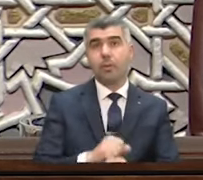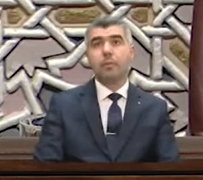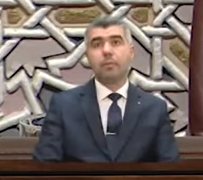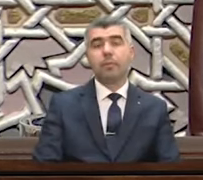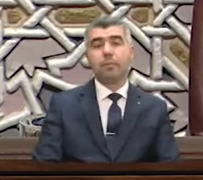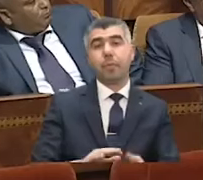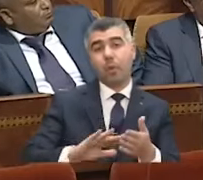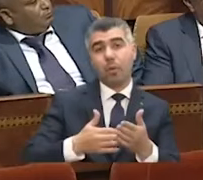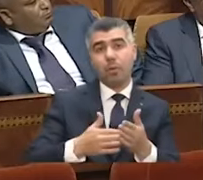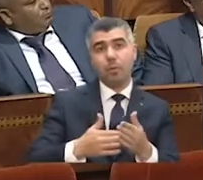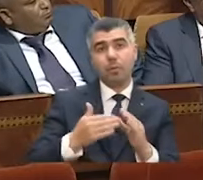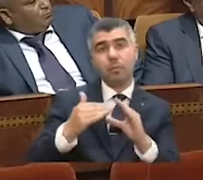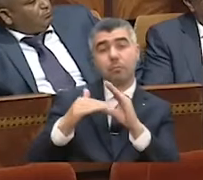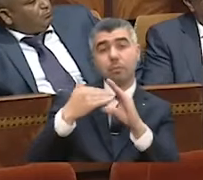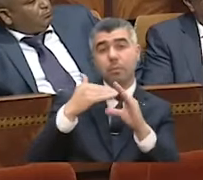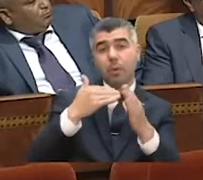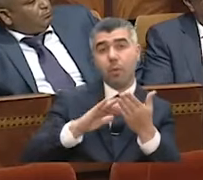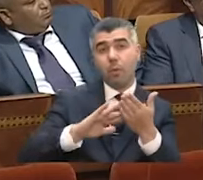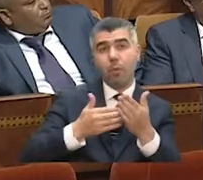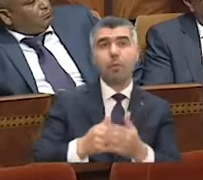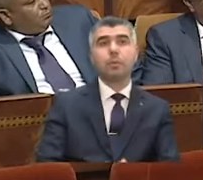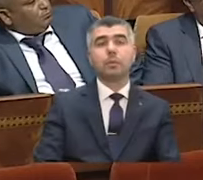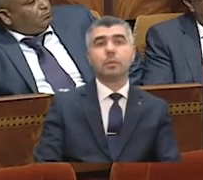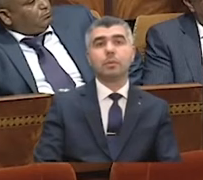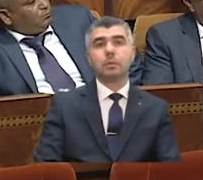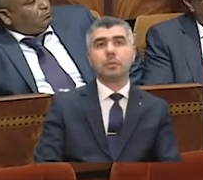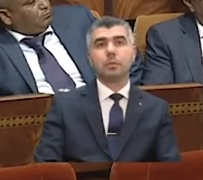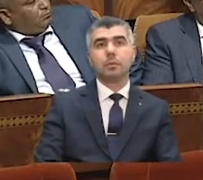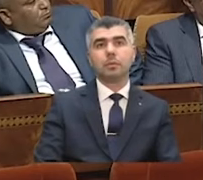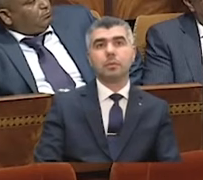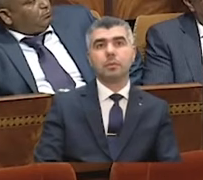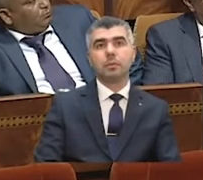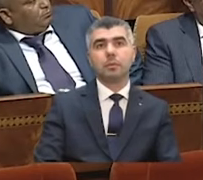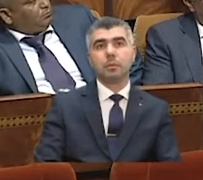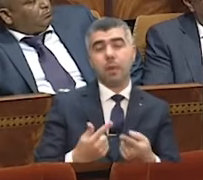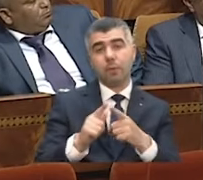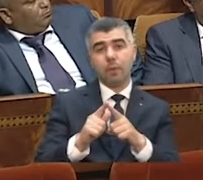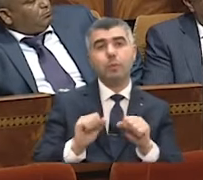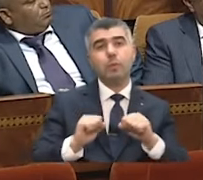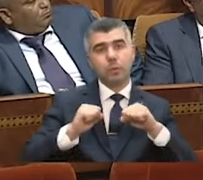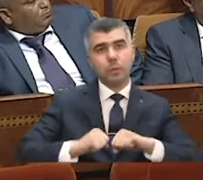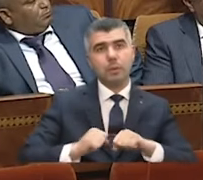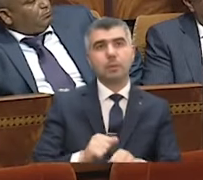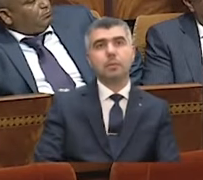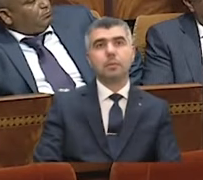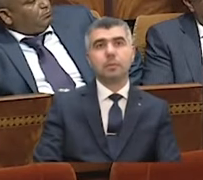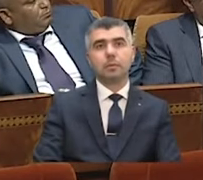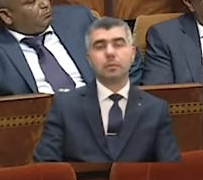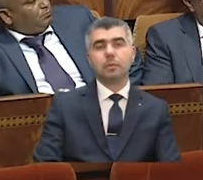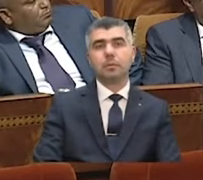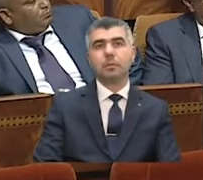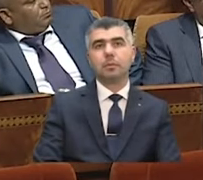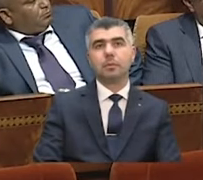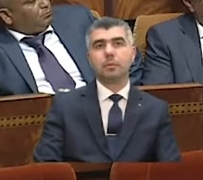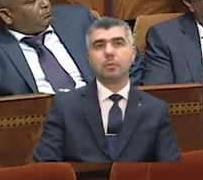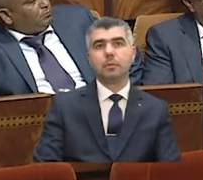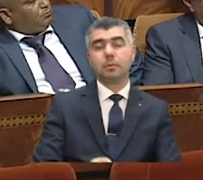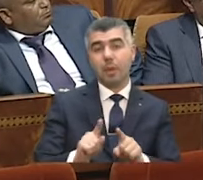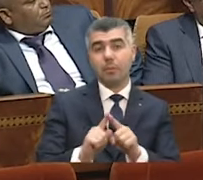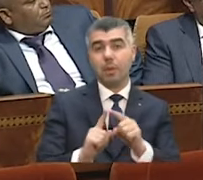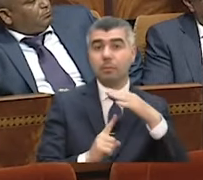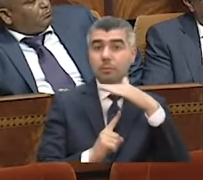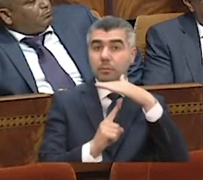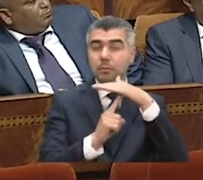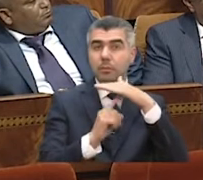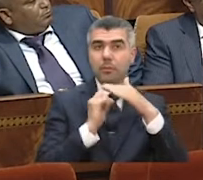التقطنا الرسائل و يعني نتفاعل معها. الى تفضلتوا بخصوص نقط